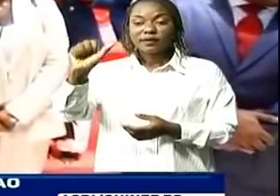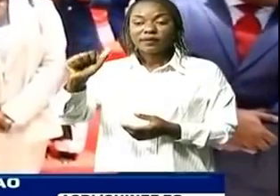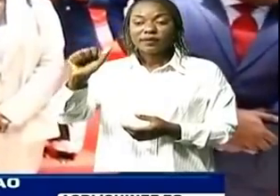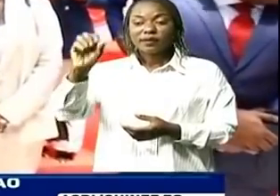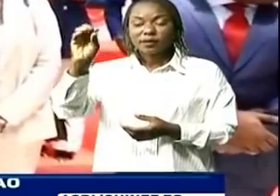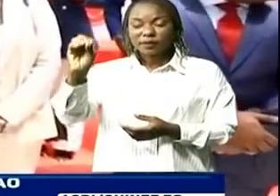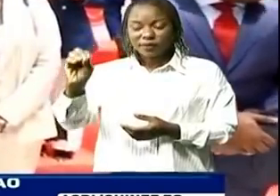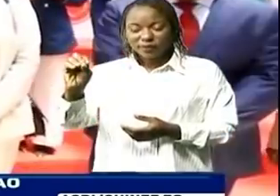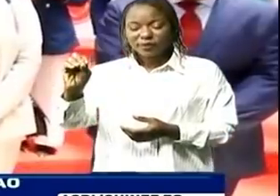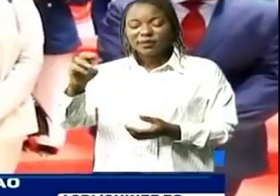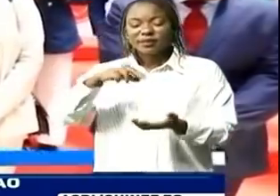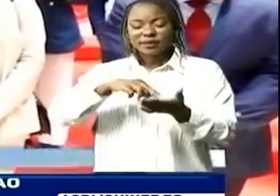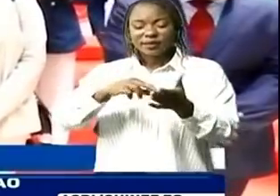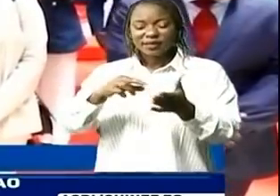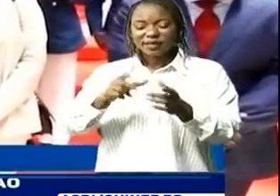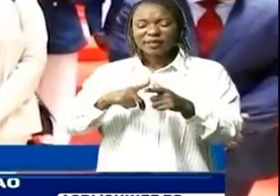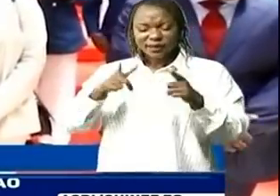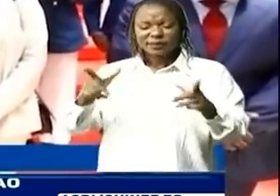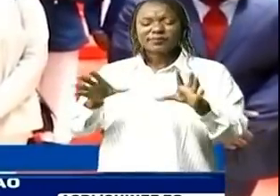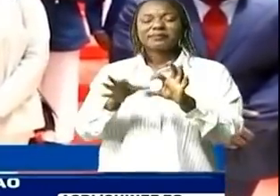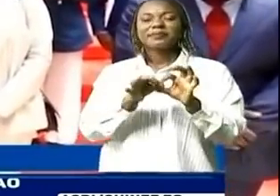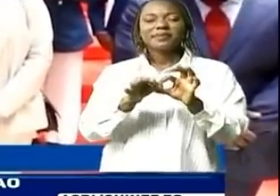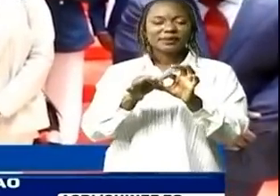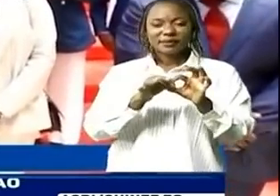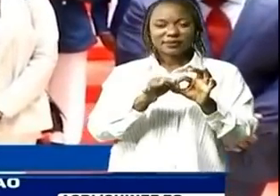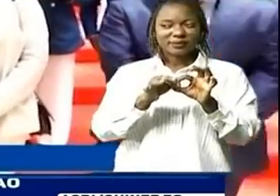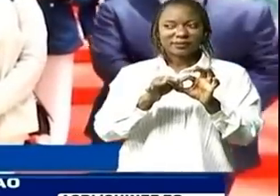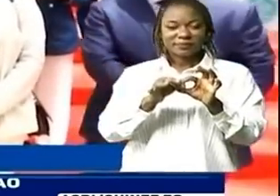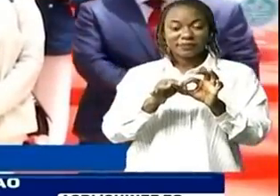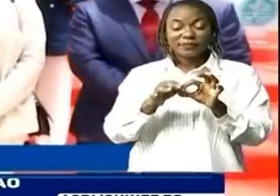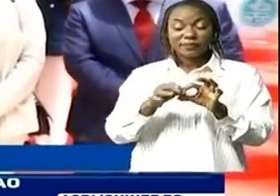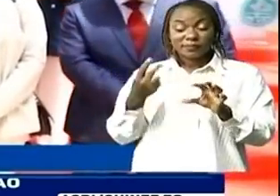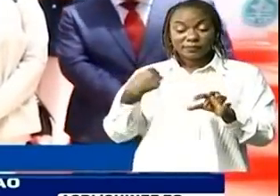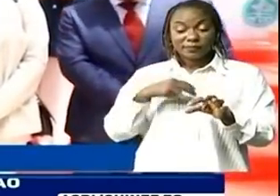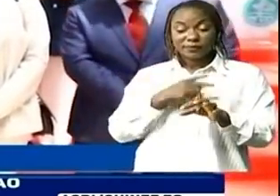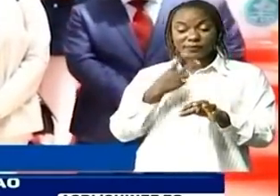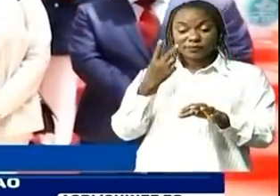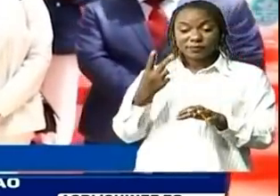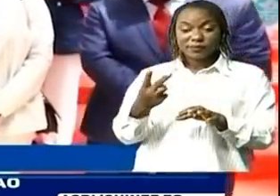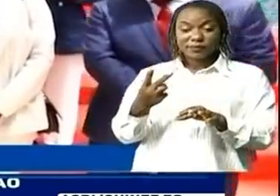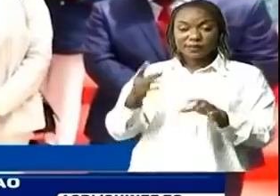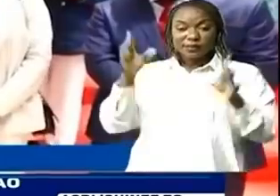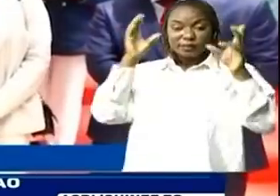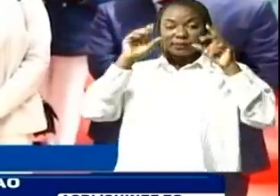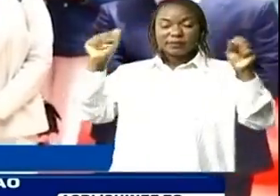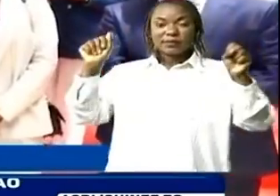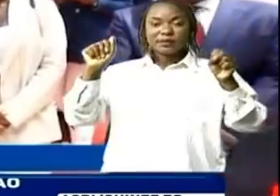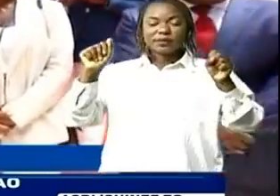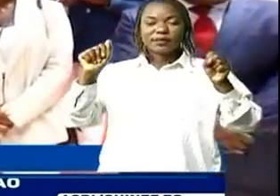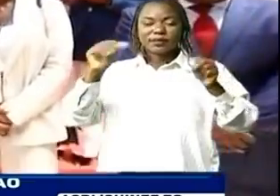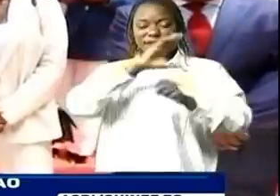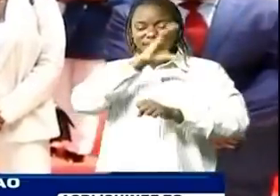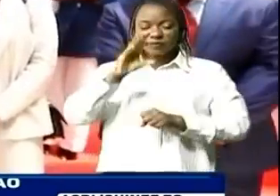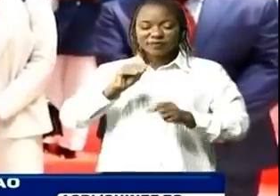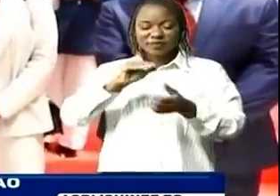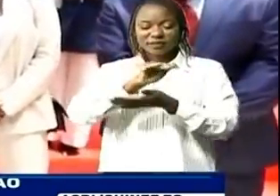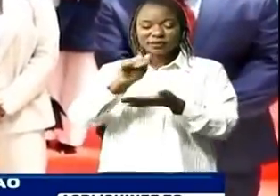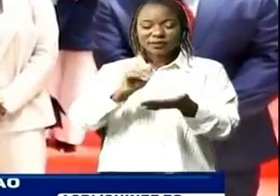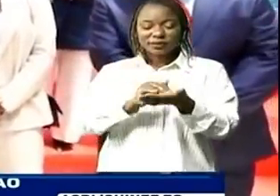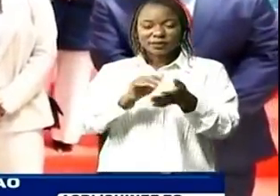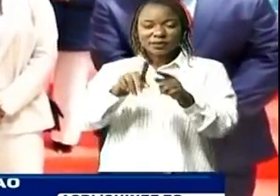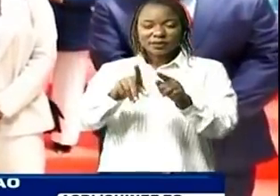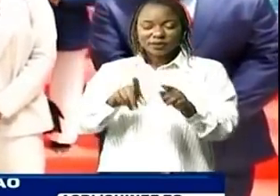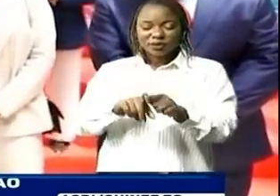notre secteur. Donc nous sommes là avec deux casquettes, la présidence de la communauté des États de l'Afrique centrale et ensuite en tant